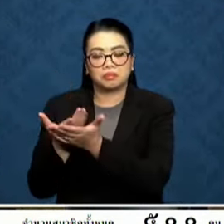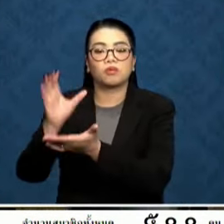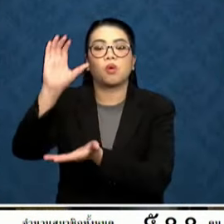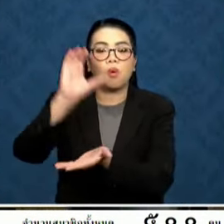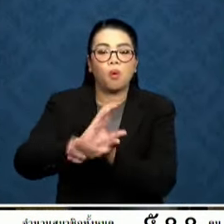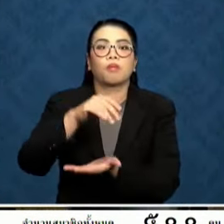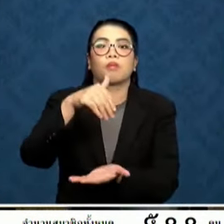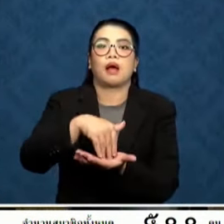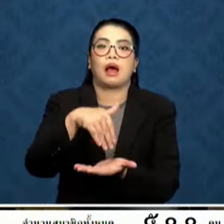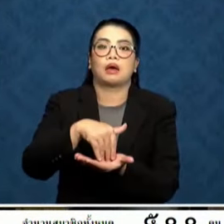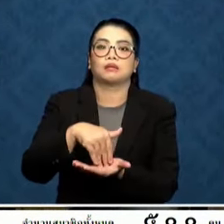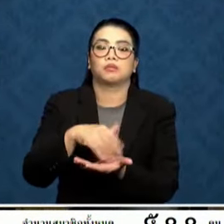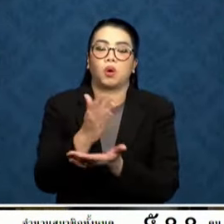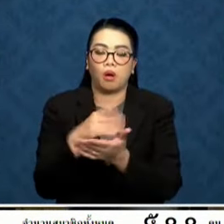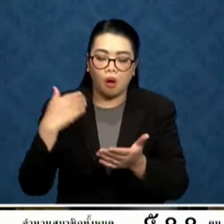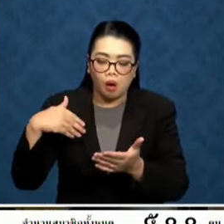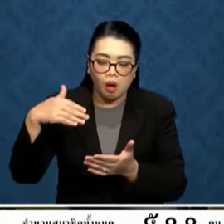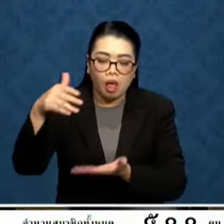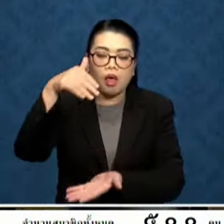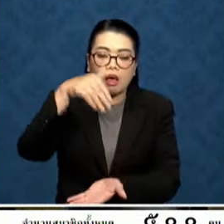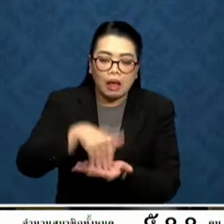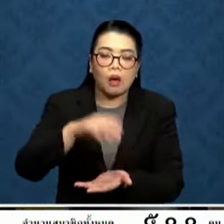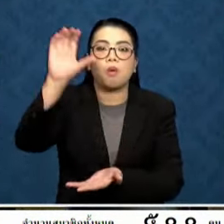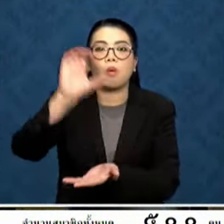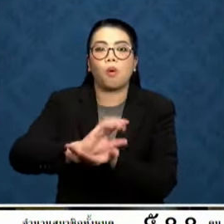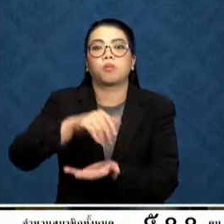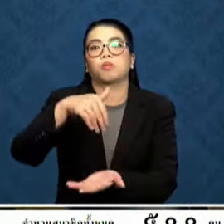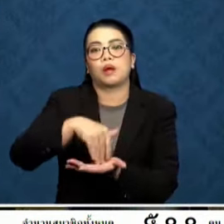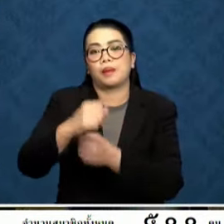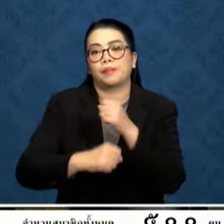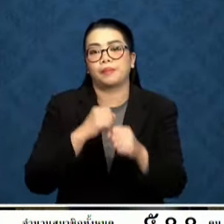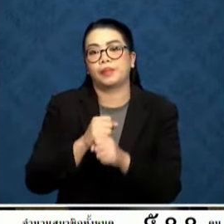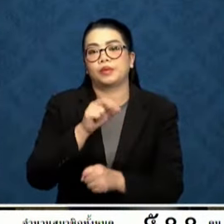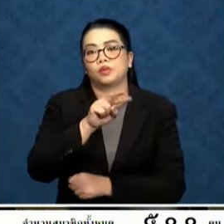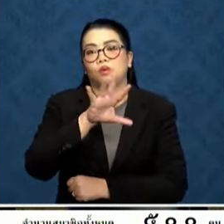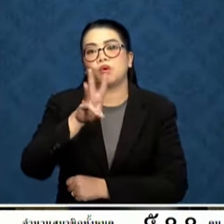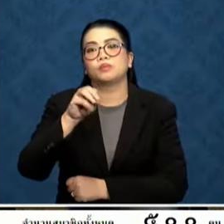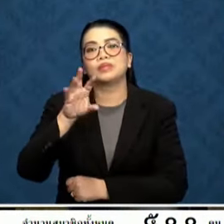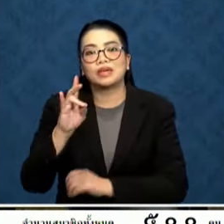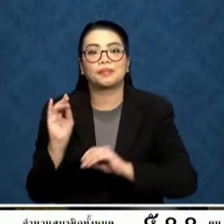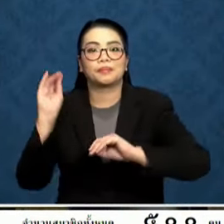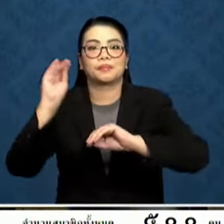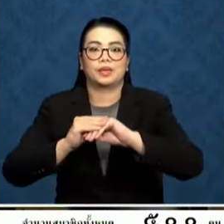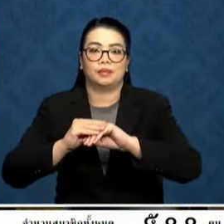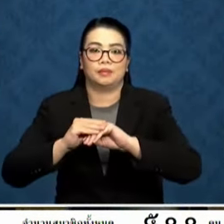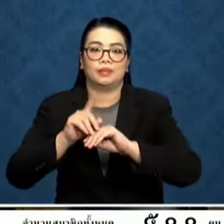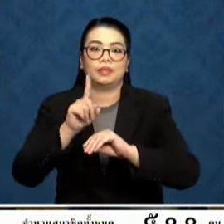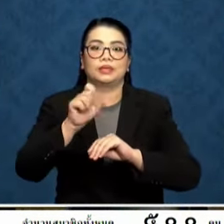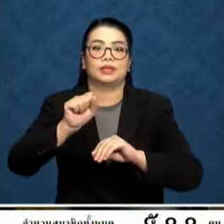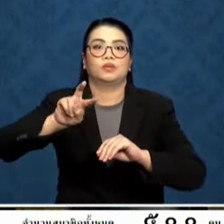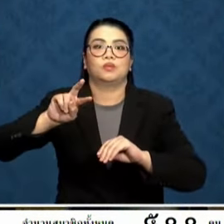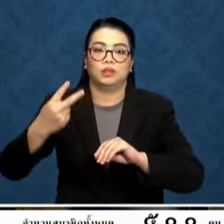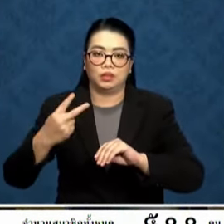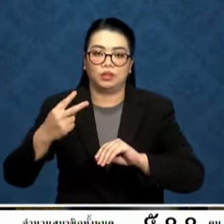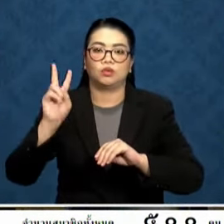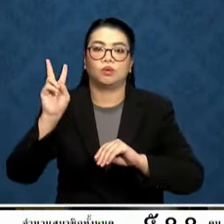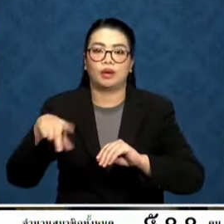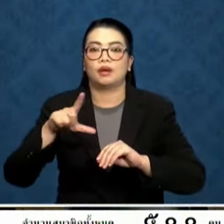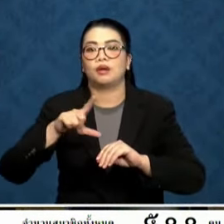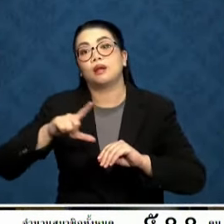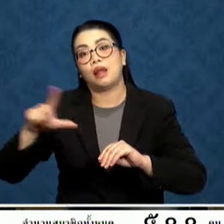กลางปีของงบประมาณปี2567เพิ่มอีก 12 2,000